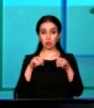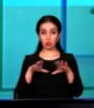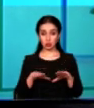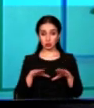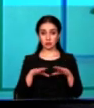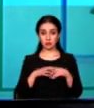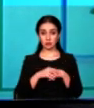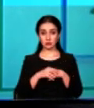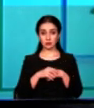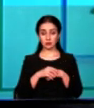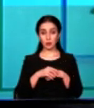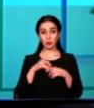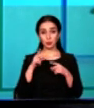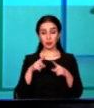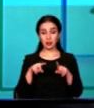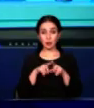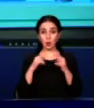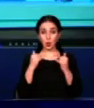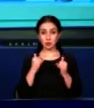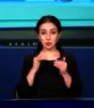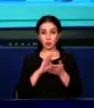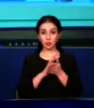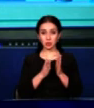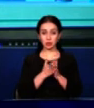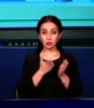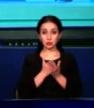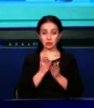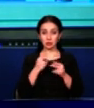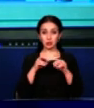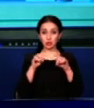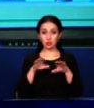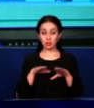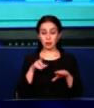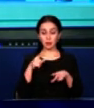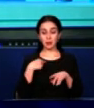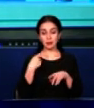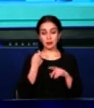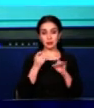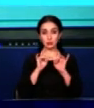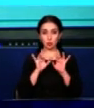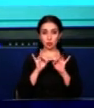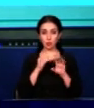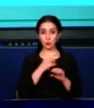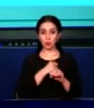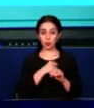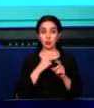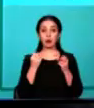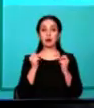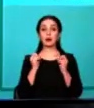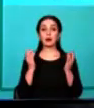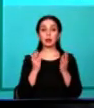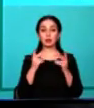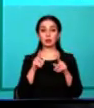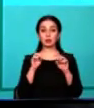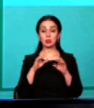yechish. Bular ham xuddi hozir o'tgan usulimizda yechiladigan masalalar. Men ozgina tushuntirib berib ketmoqchiman qanaqa yechilishi